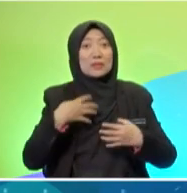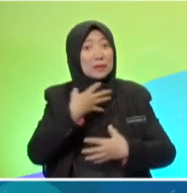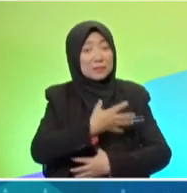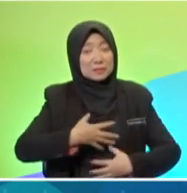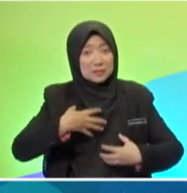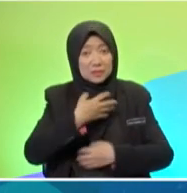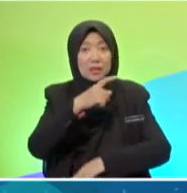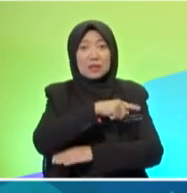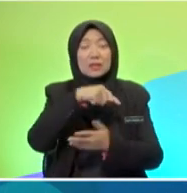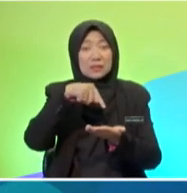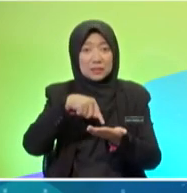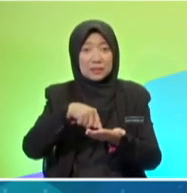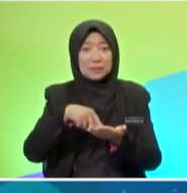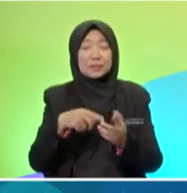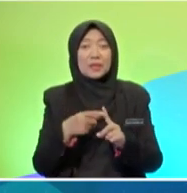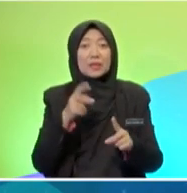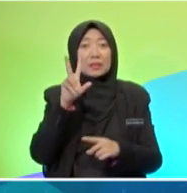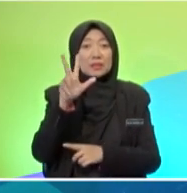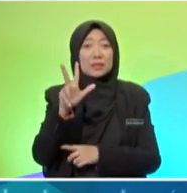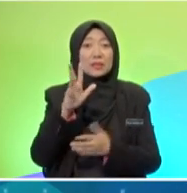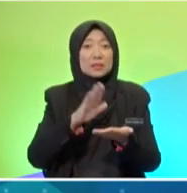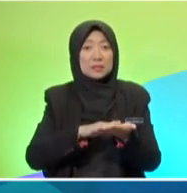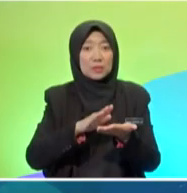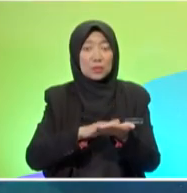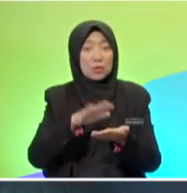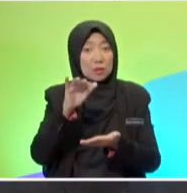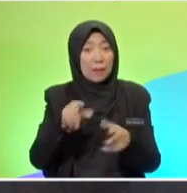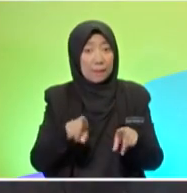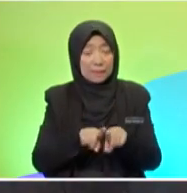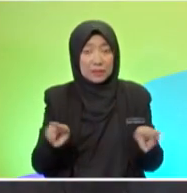hari ini raka-rangkaian saya dari 3 buah sekolah yang